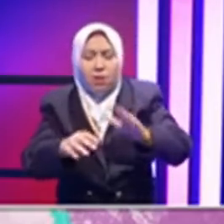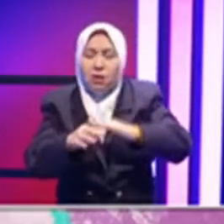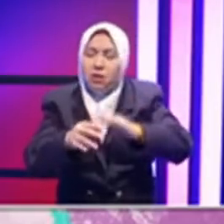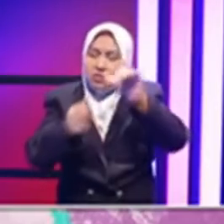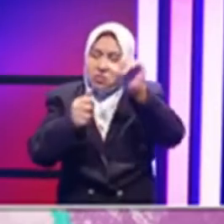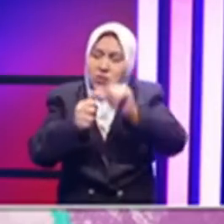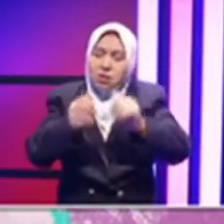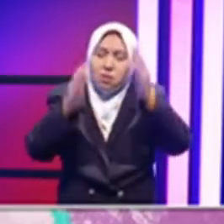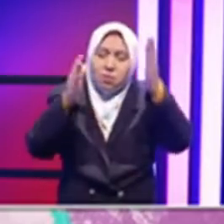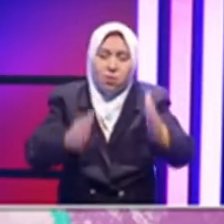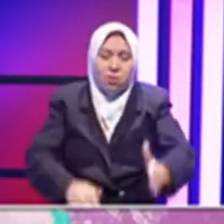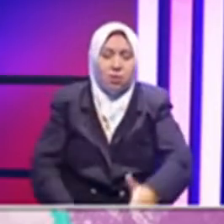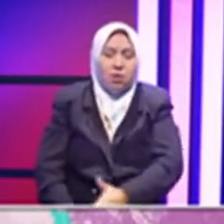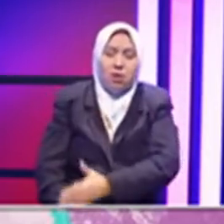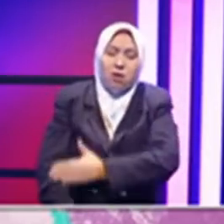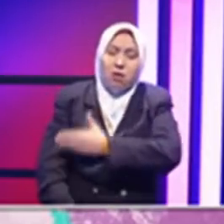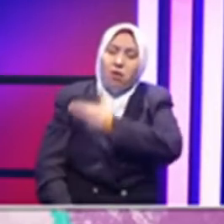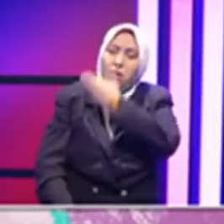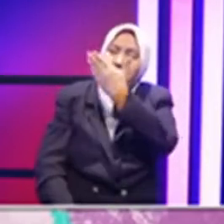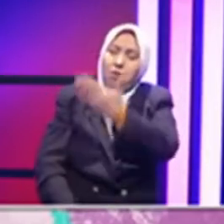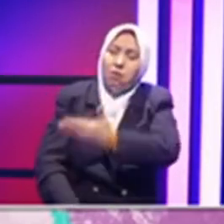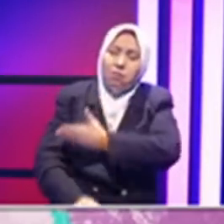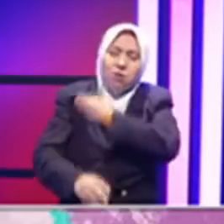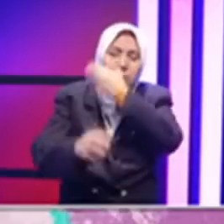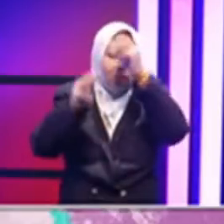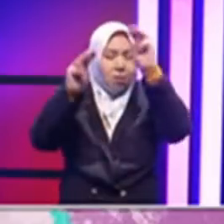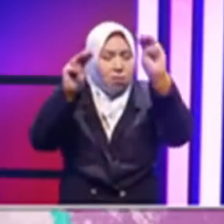لكل عبد